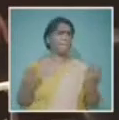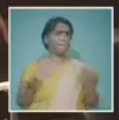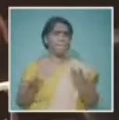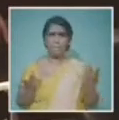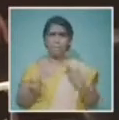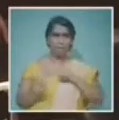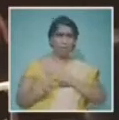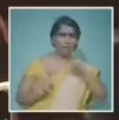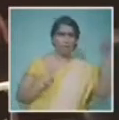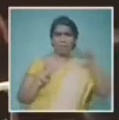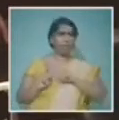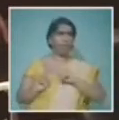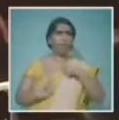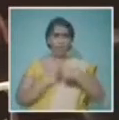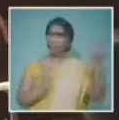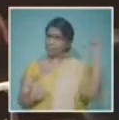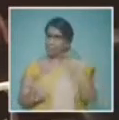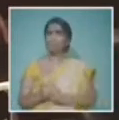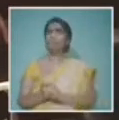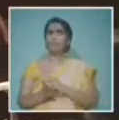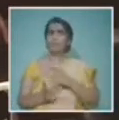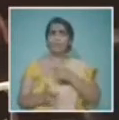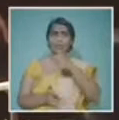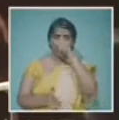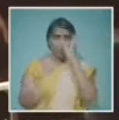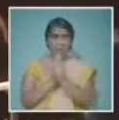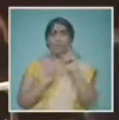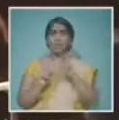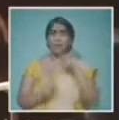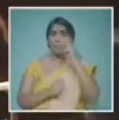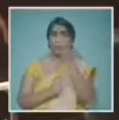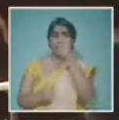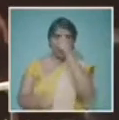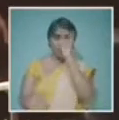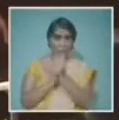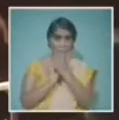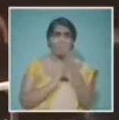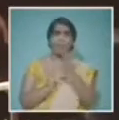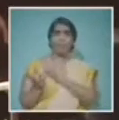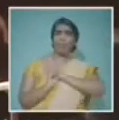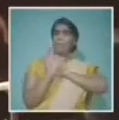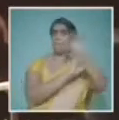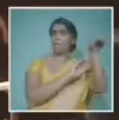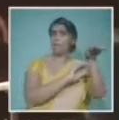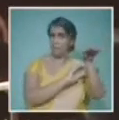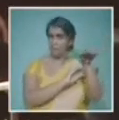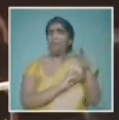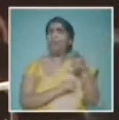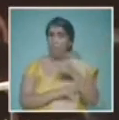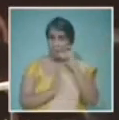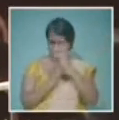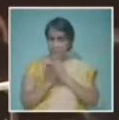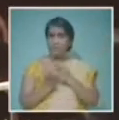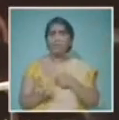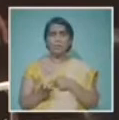දෙපැත්ත කකුල් තියන් ඉන්නේ මොකටද? මේ රටට ඇවිල්ලා මුමුදු මංකොල්ල කාරයෝ වගේ මහජනක දන හොරකම් කරලා ඒ පැත්තට පනින්න. ඒකද මේ